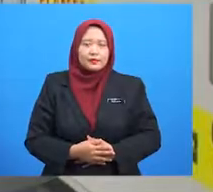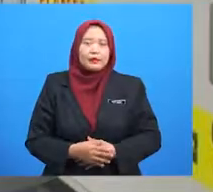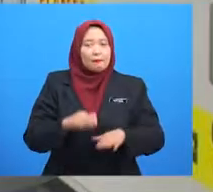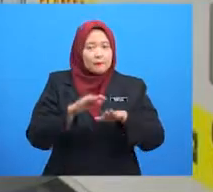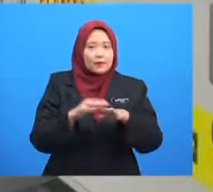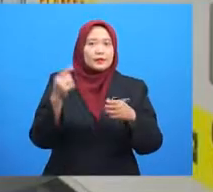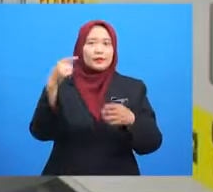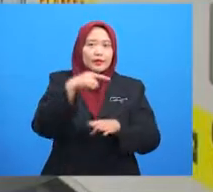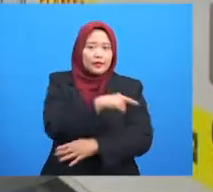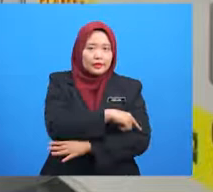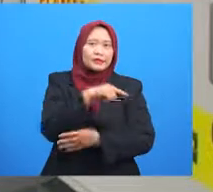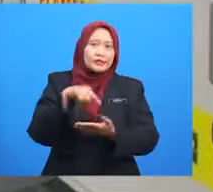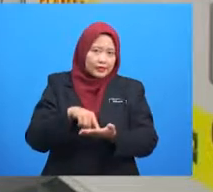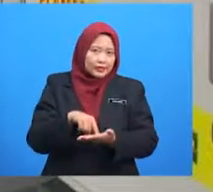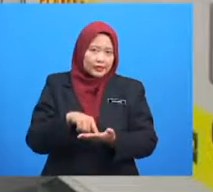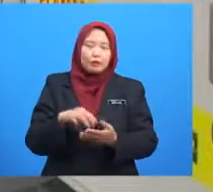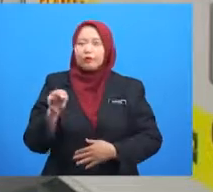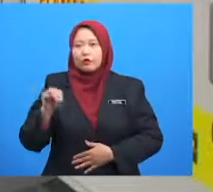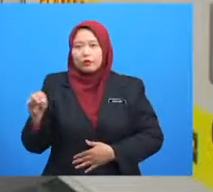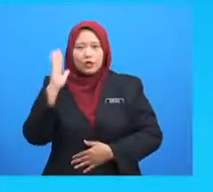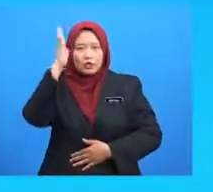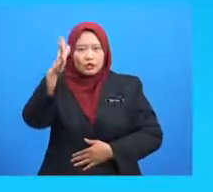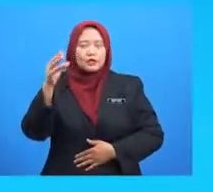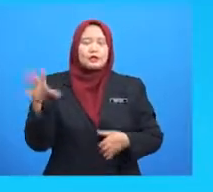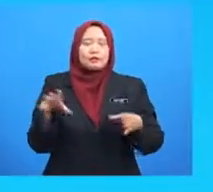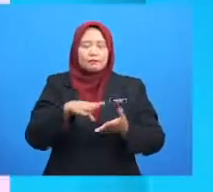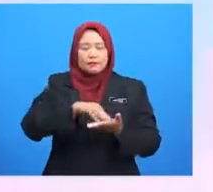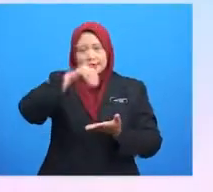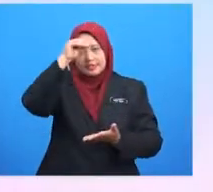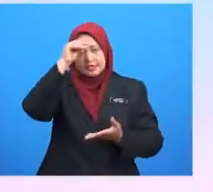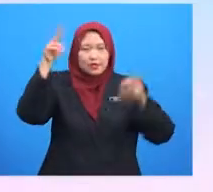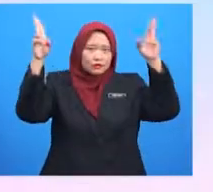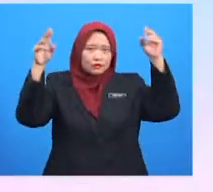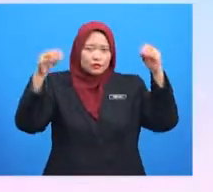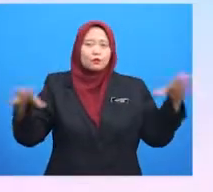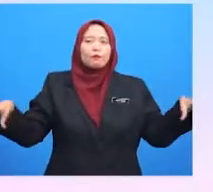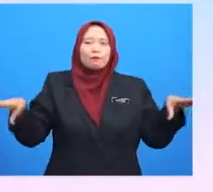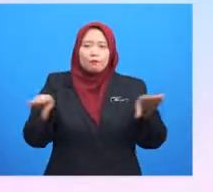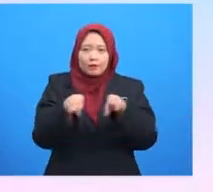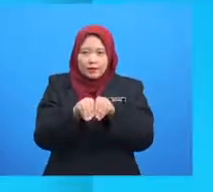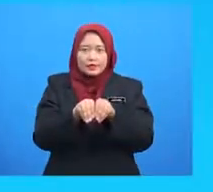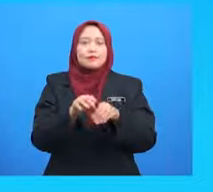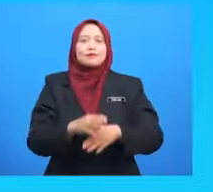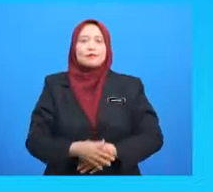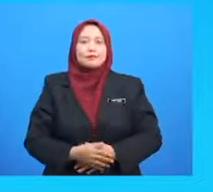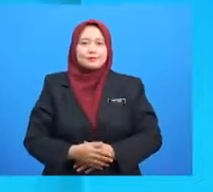Pada siaran kali ini, murid-murid akan belajar tajuk penyerapan.